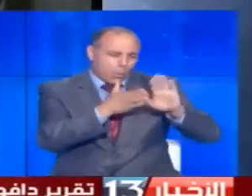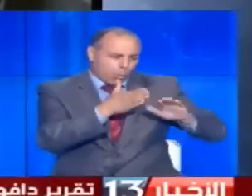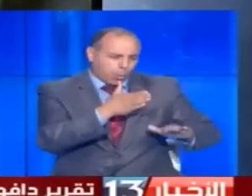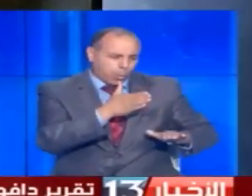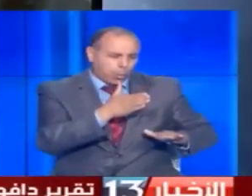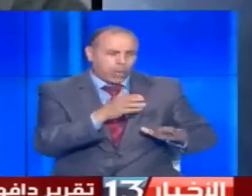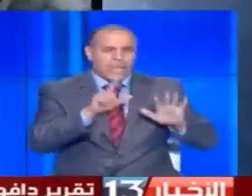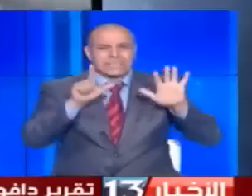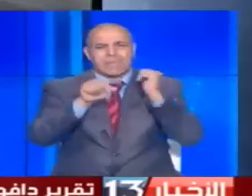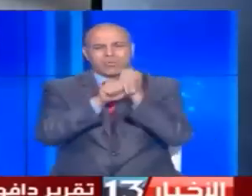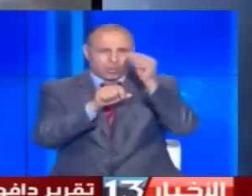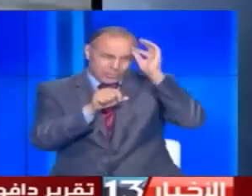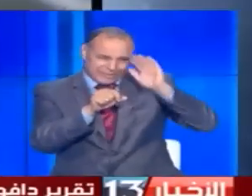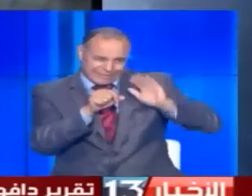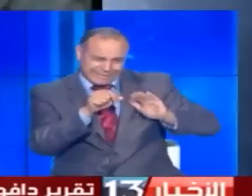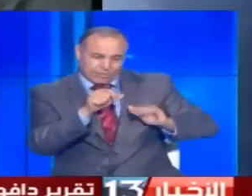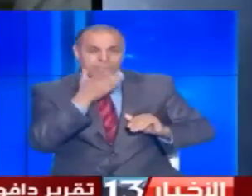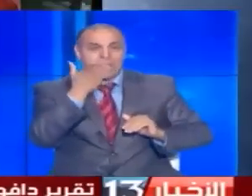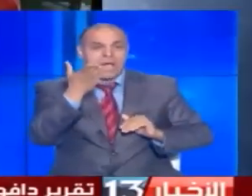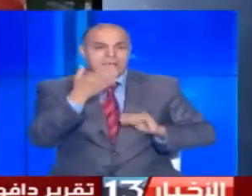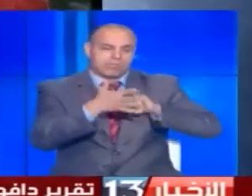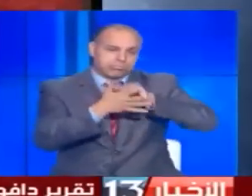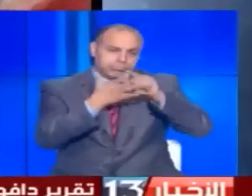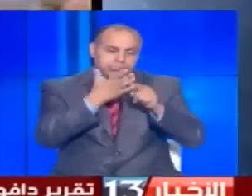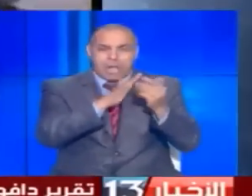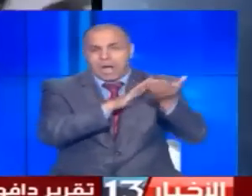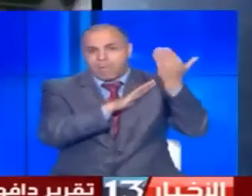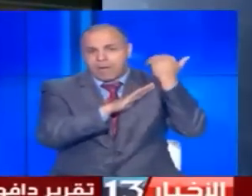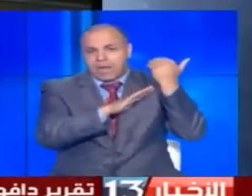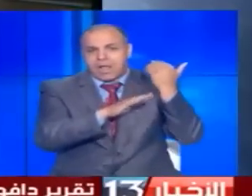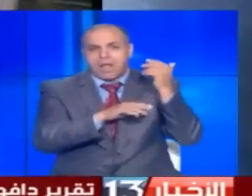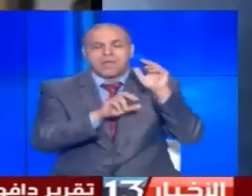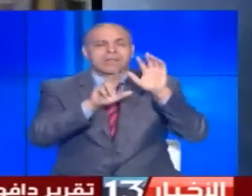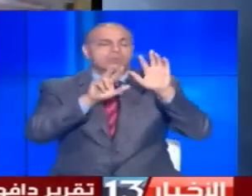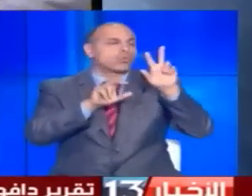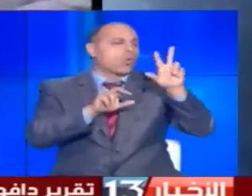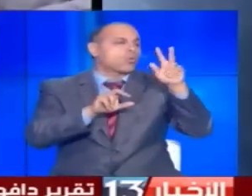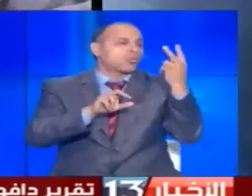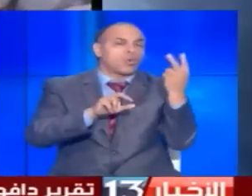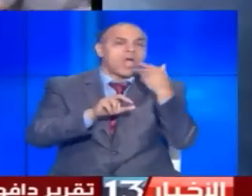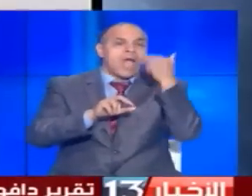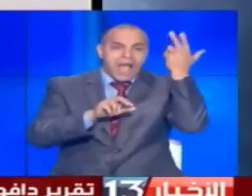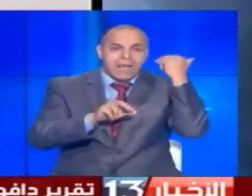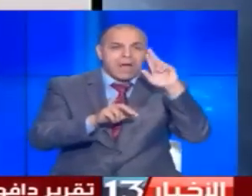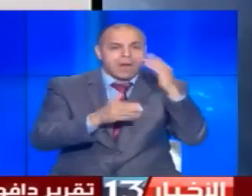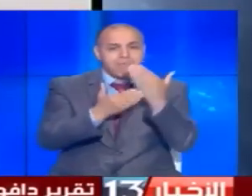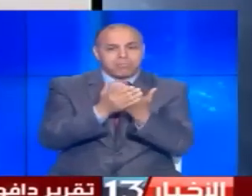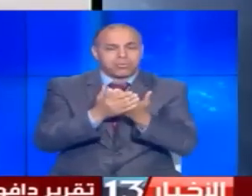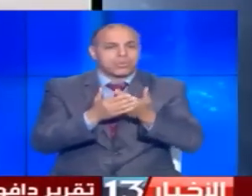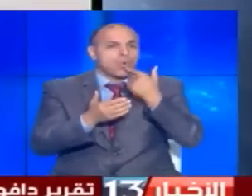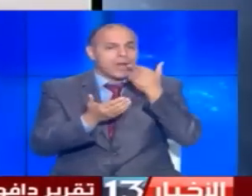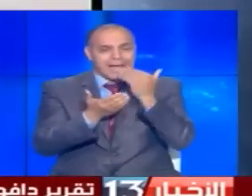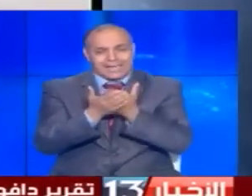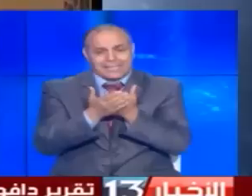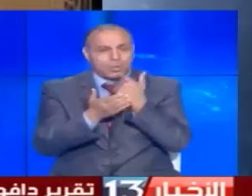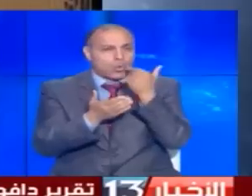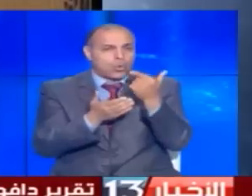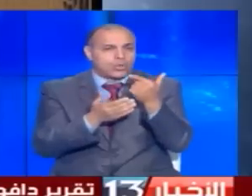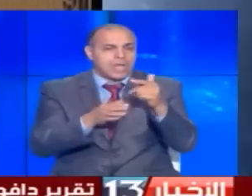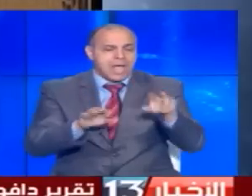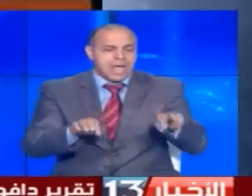غضون 7 سنوات، حيث كانت مصنفة في المرتبة 32 ضمن تقرير التنافسية الاقتصادية لسنة